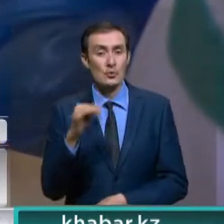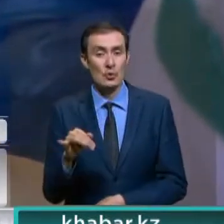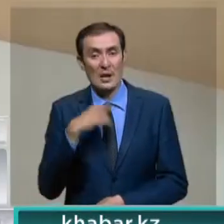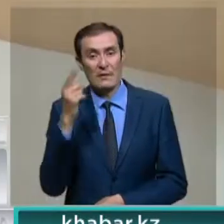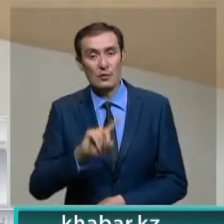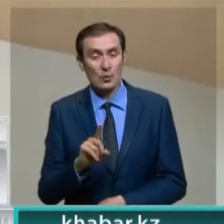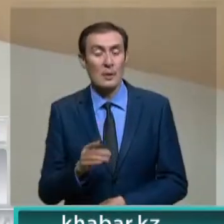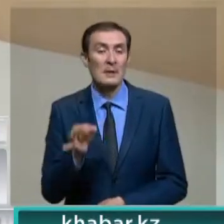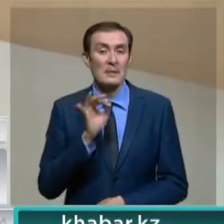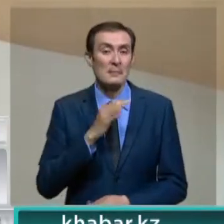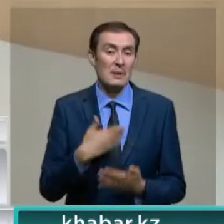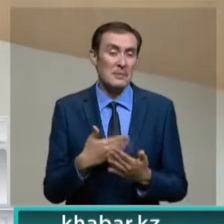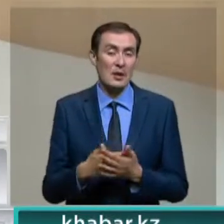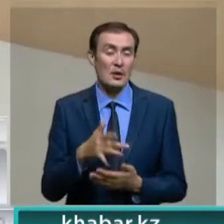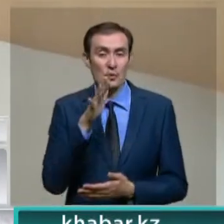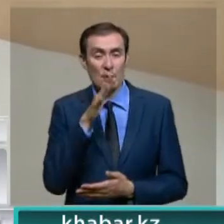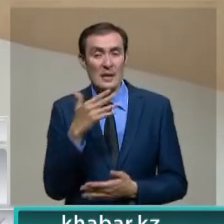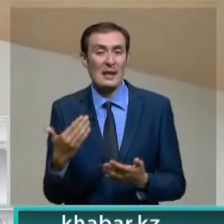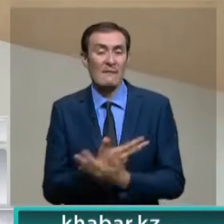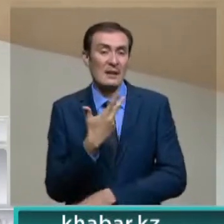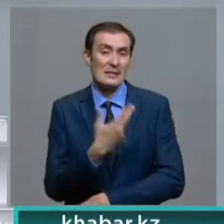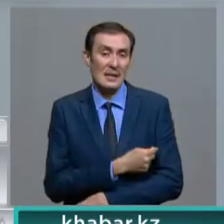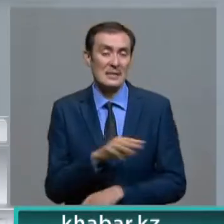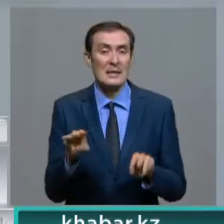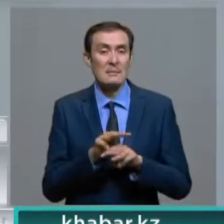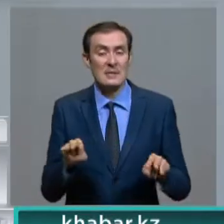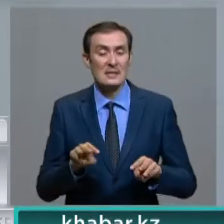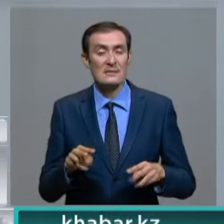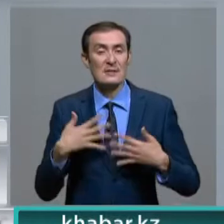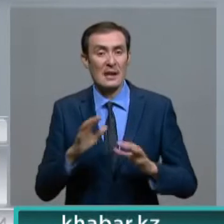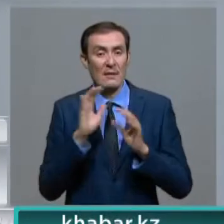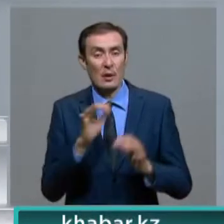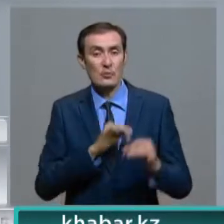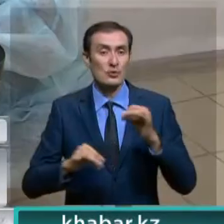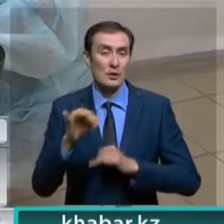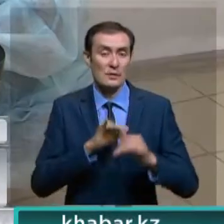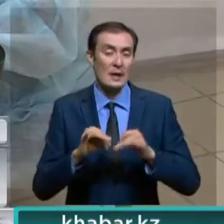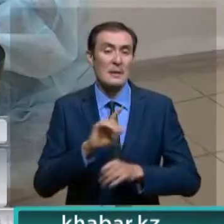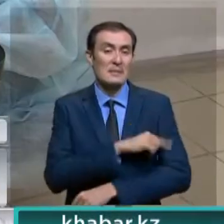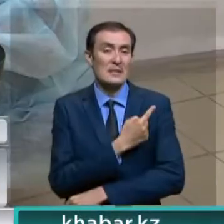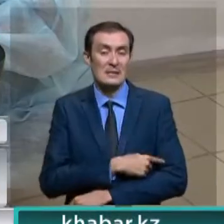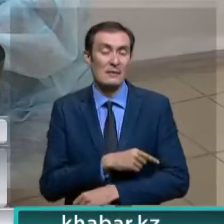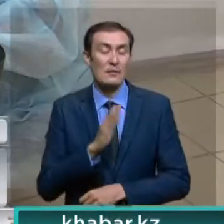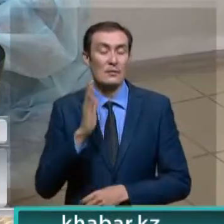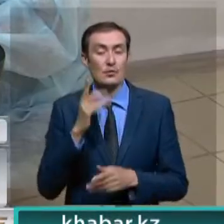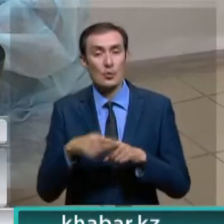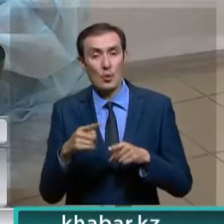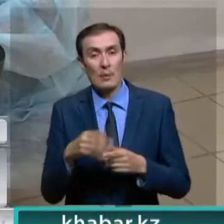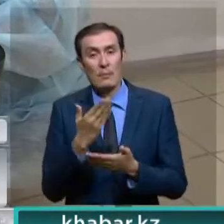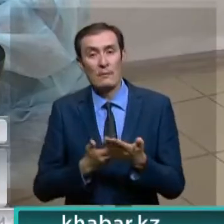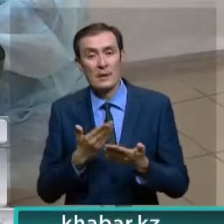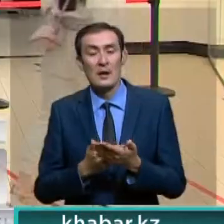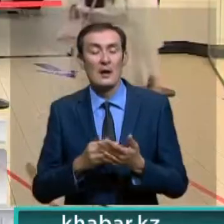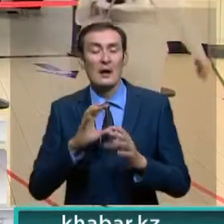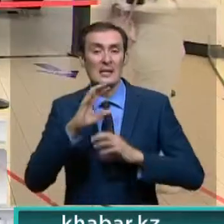он уточнил что примерные сроки ревакцинации сейчас минздрав активно обсуждает среде нет сообщества вскоре ведомства проконсультироваться с